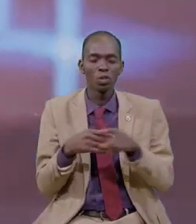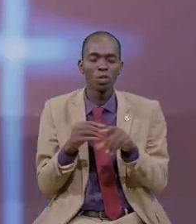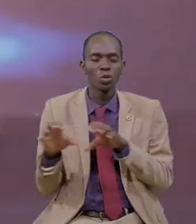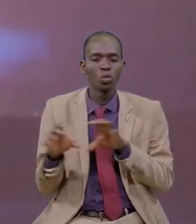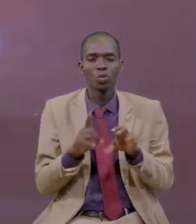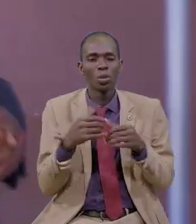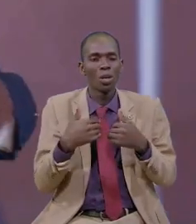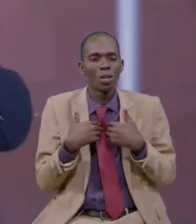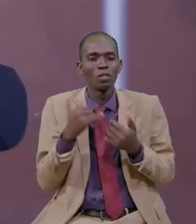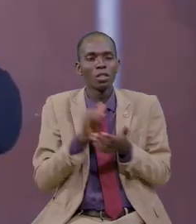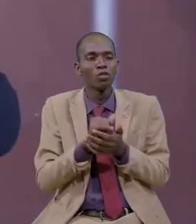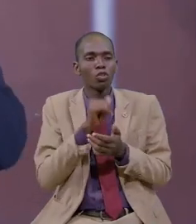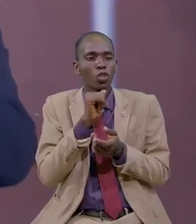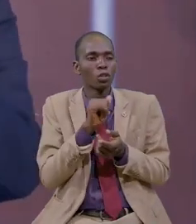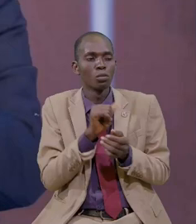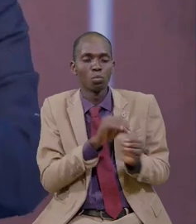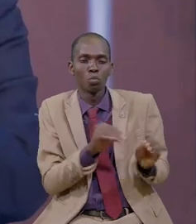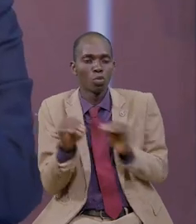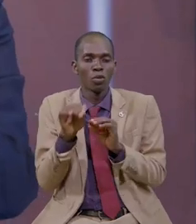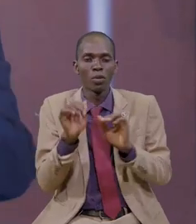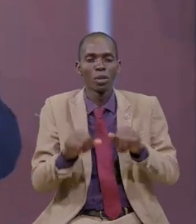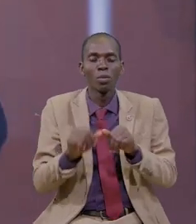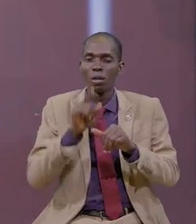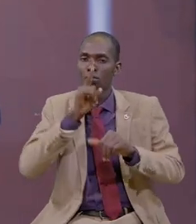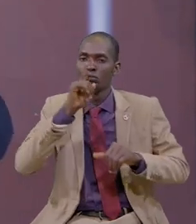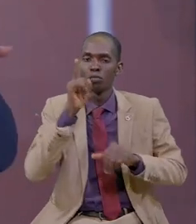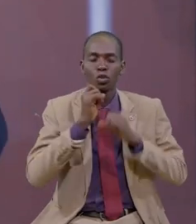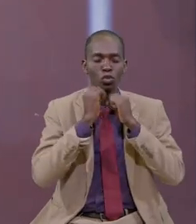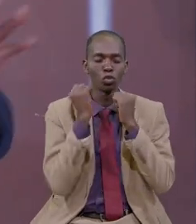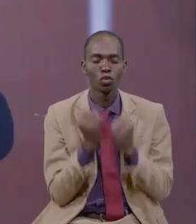cette assurance inébranlable? Jésus a dit,